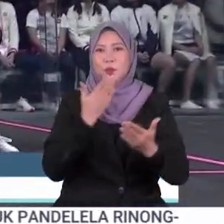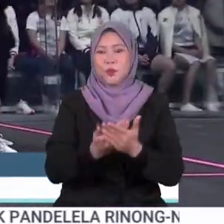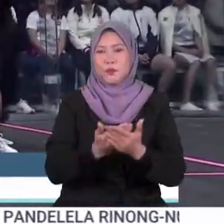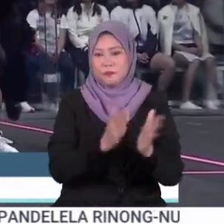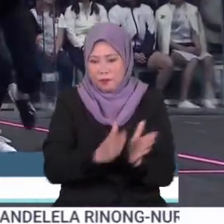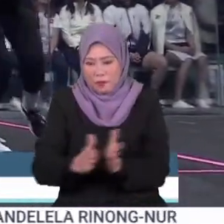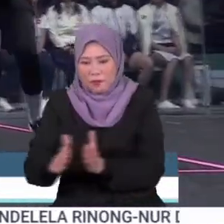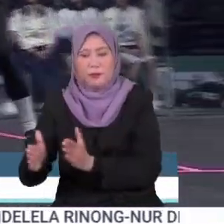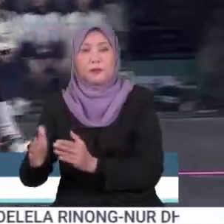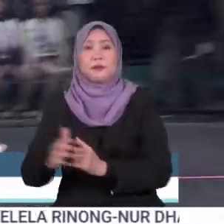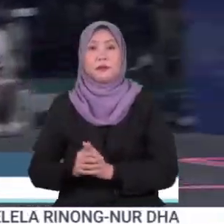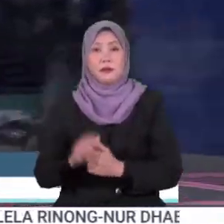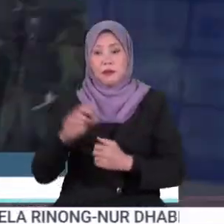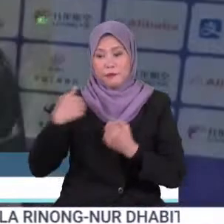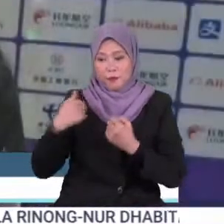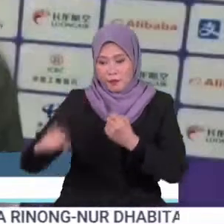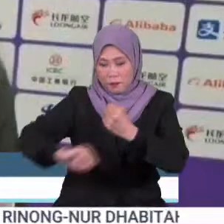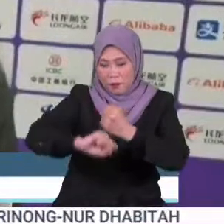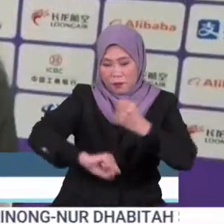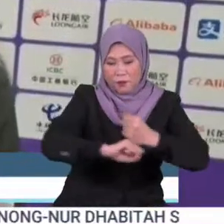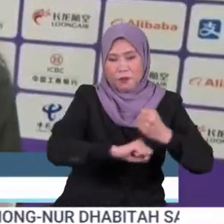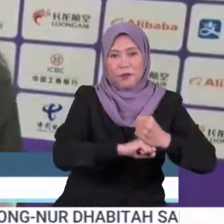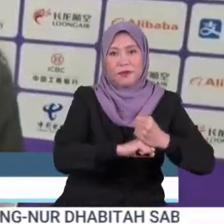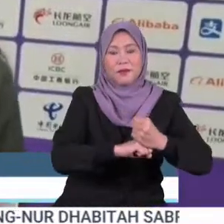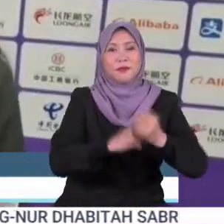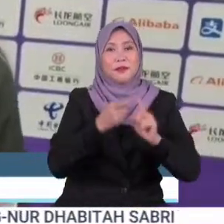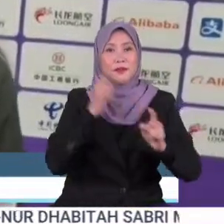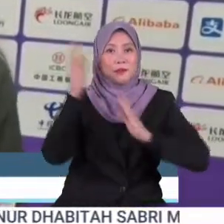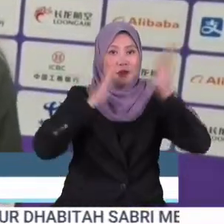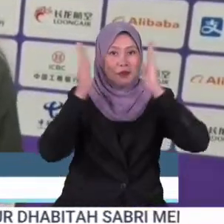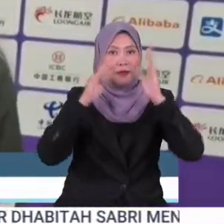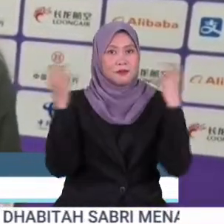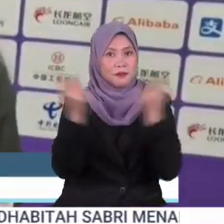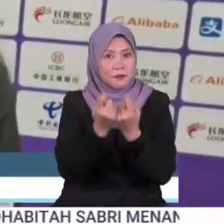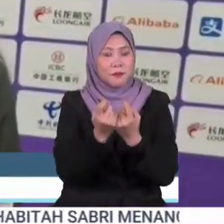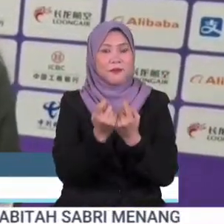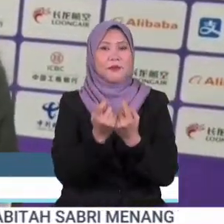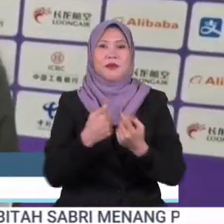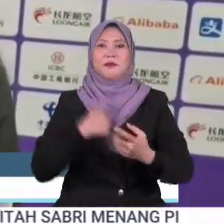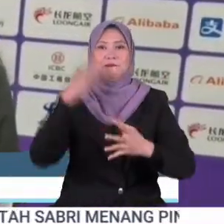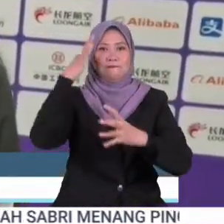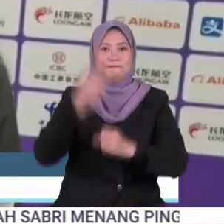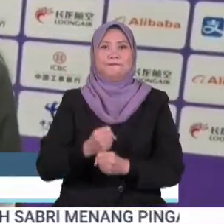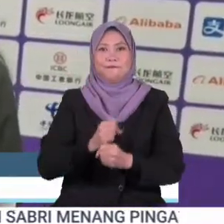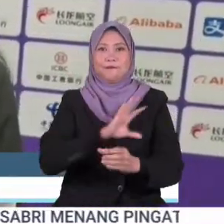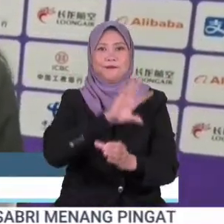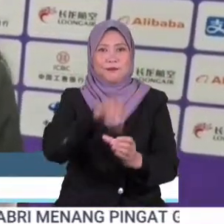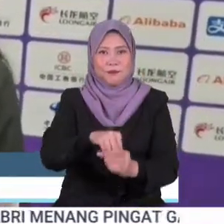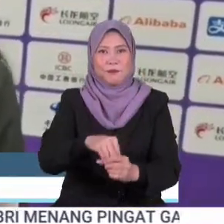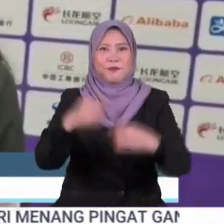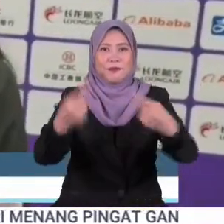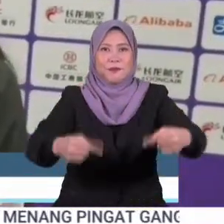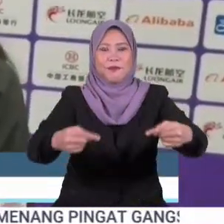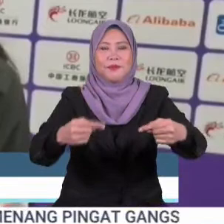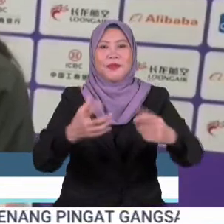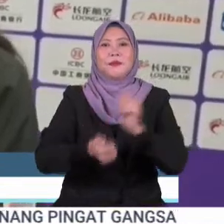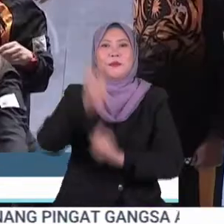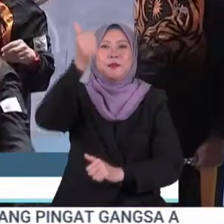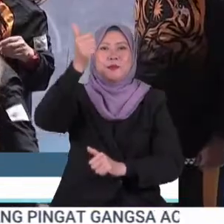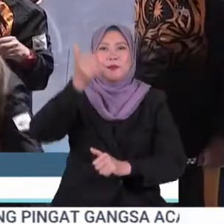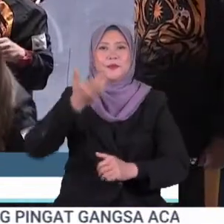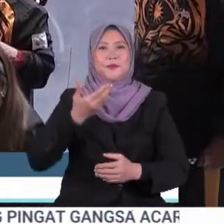game plan. Bila ada support, that strong support from Malaysia team, Aifa very confident untuk masuk and then win the